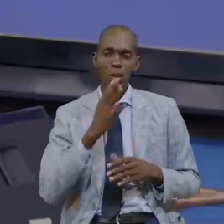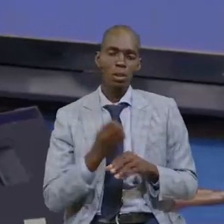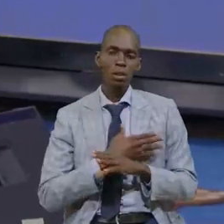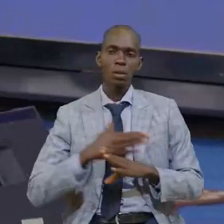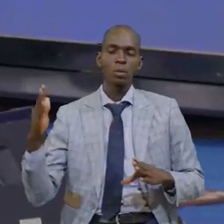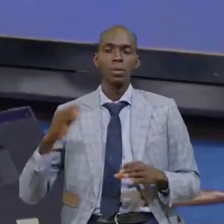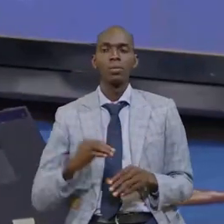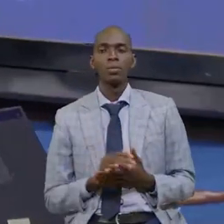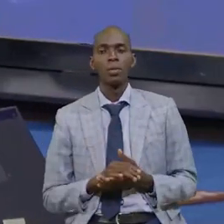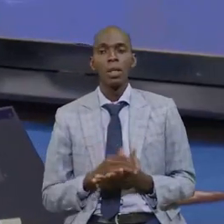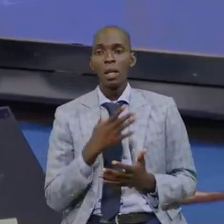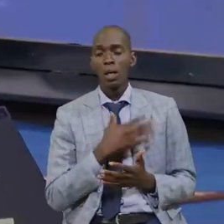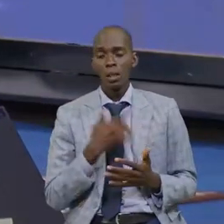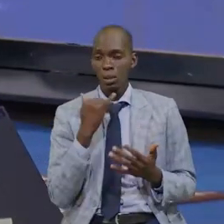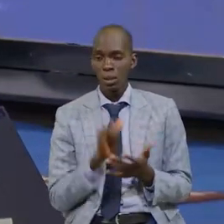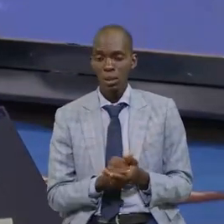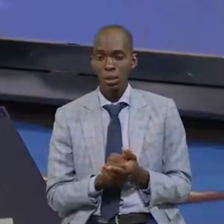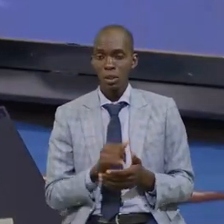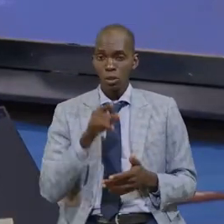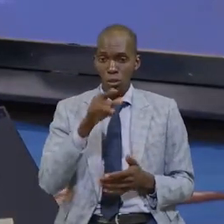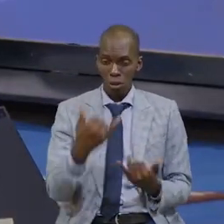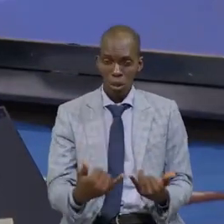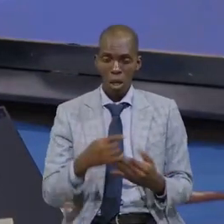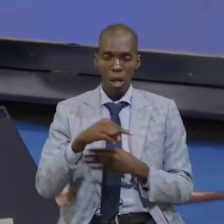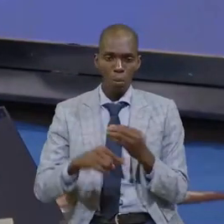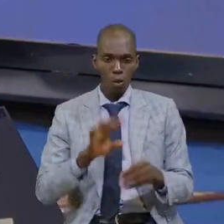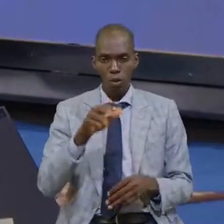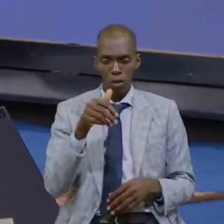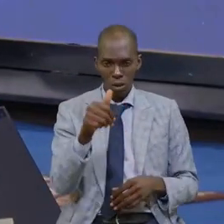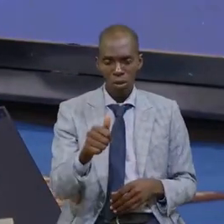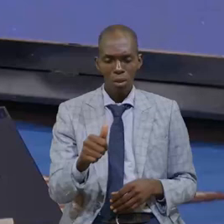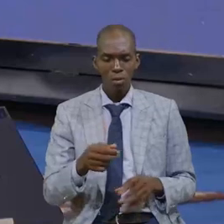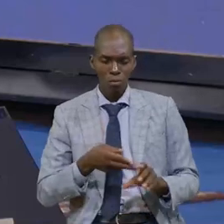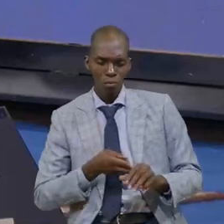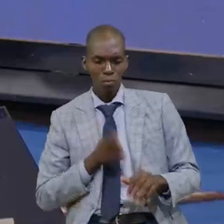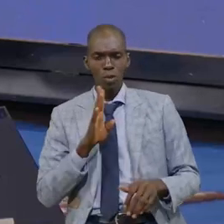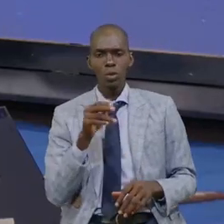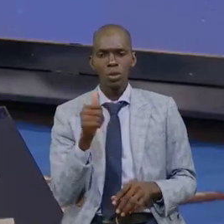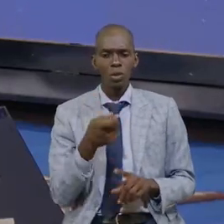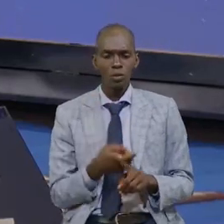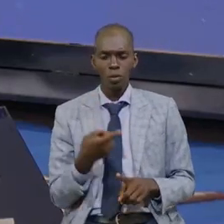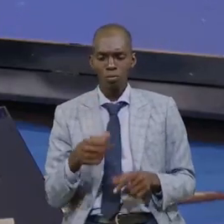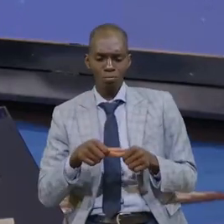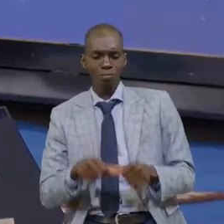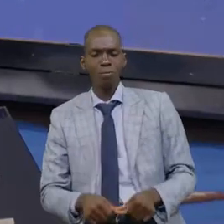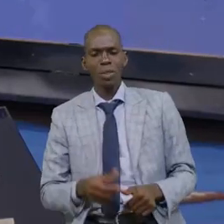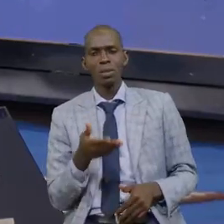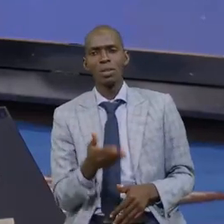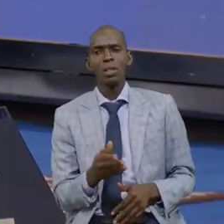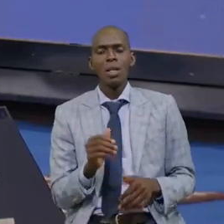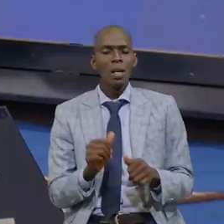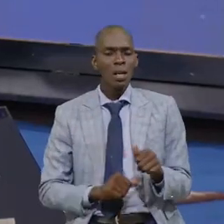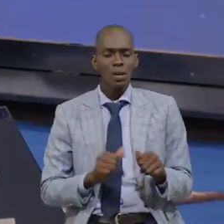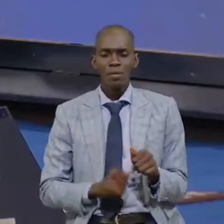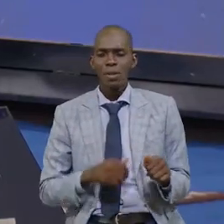disparaître. Et il dit maintenant, secouez la poussière. Tout ce qui s'est